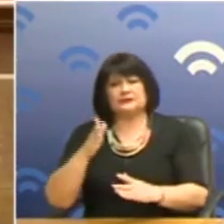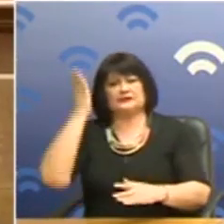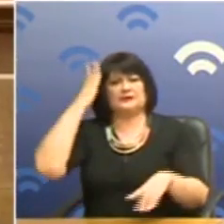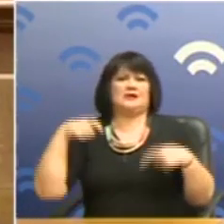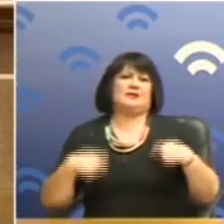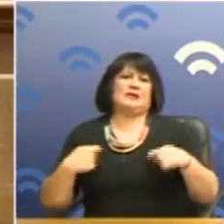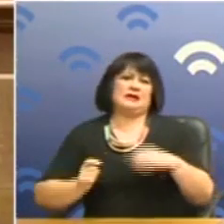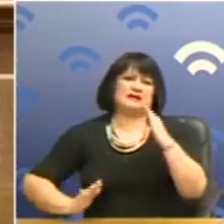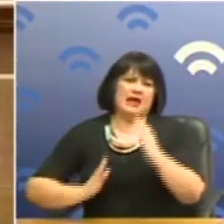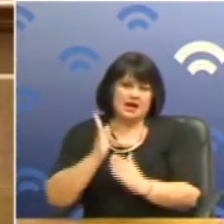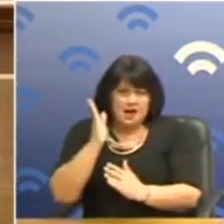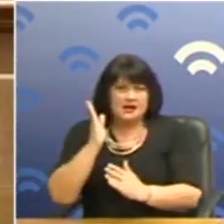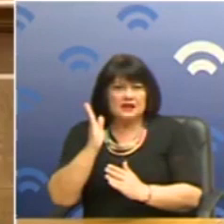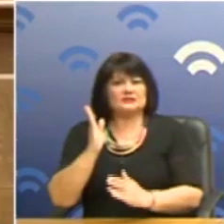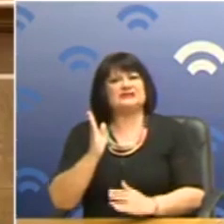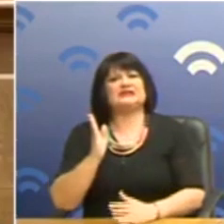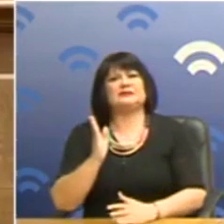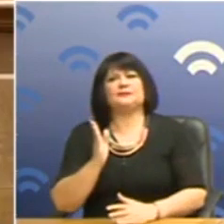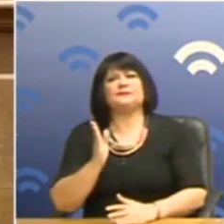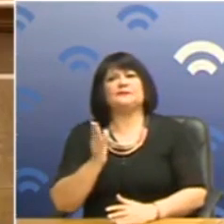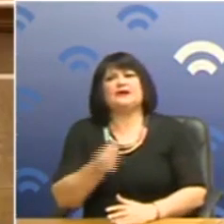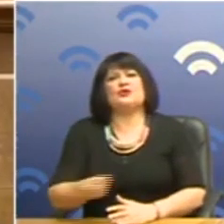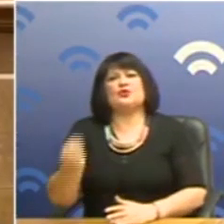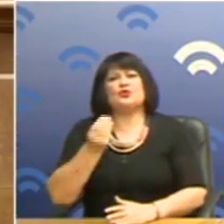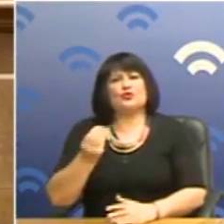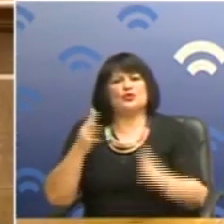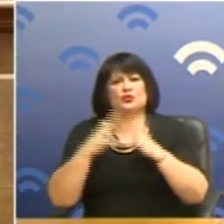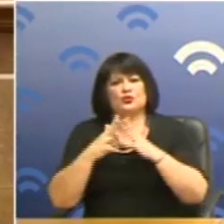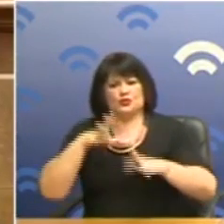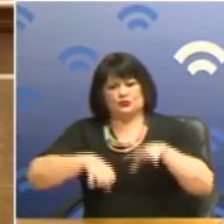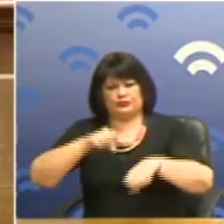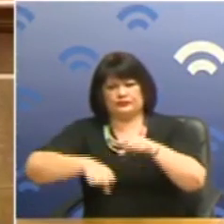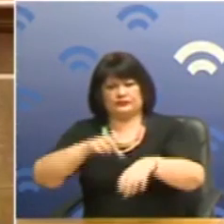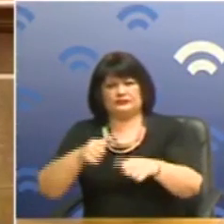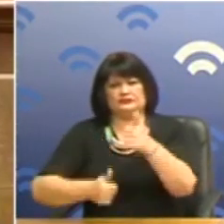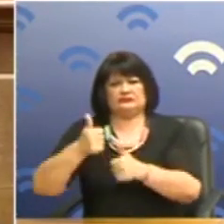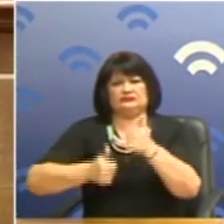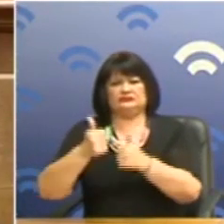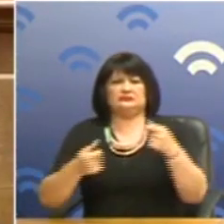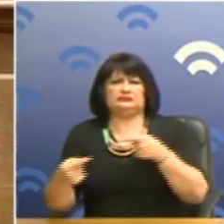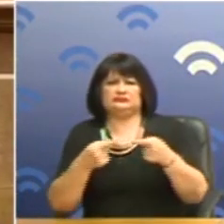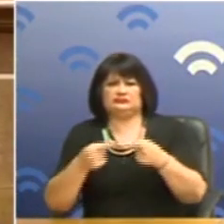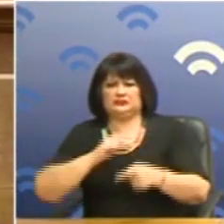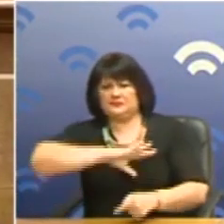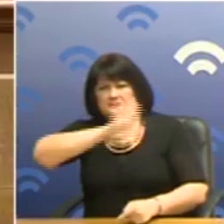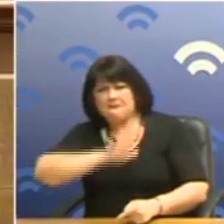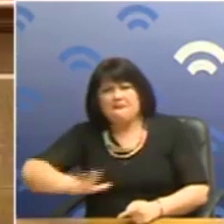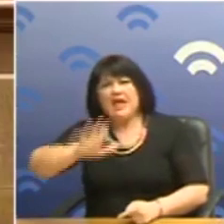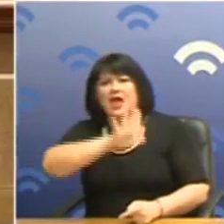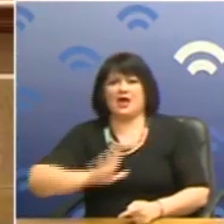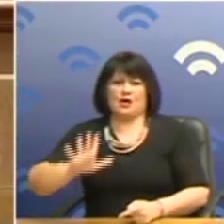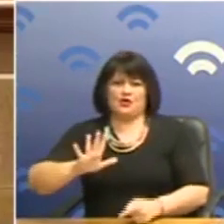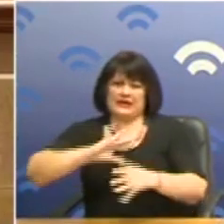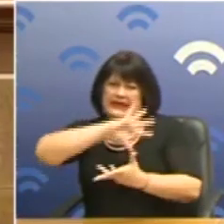καπιταλιστική ανάκαμψη και τους οξύτερους ιμπεριαλιστικούς ανταγωνισμούς που μένονται στην περιοχή μας αλλά και ευρύτερα.